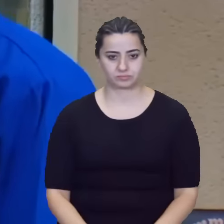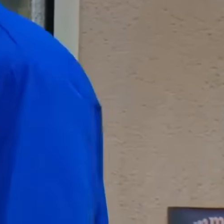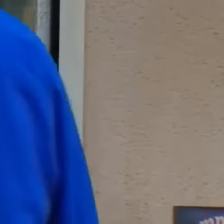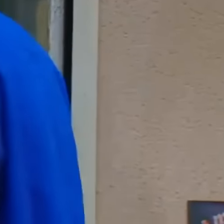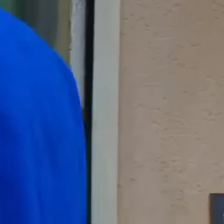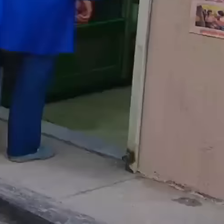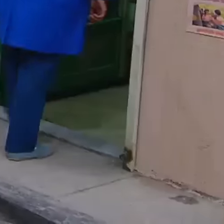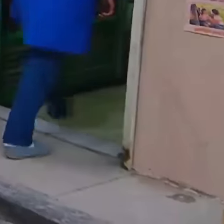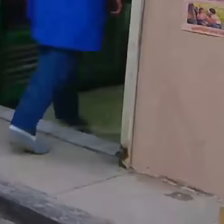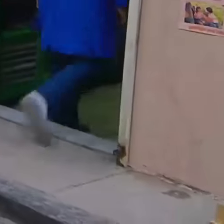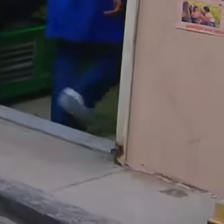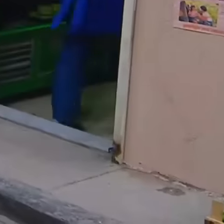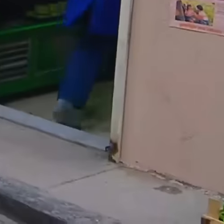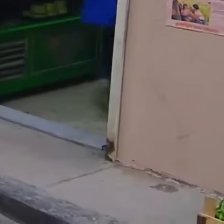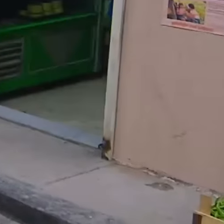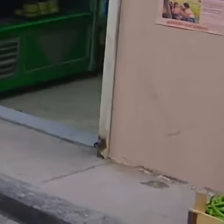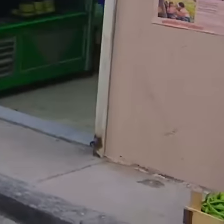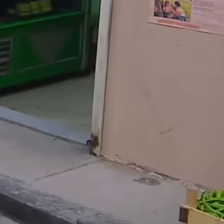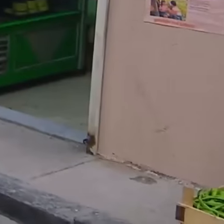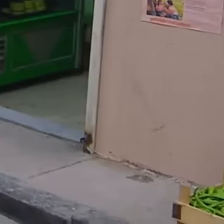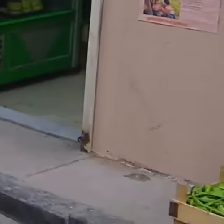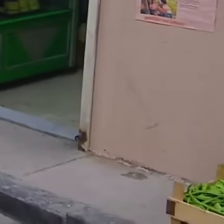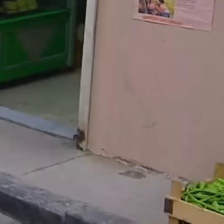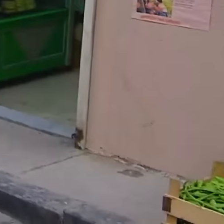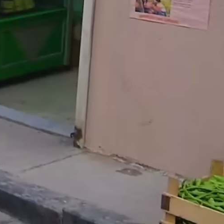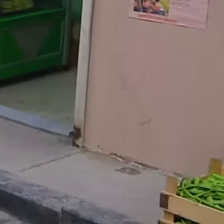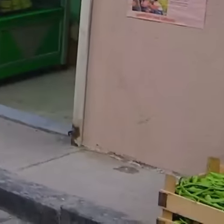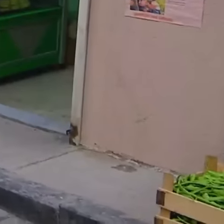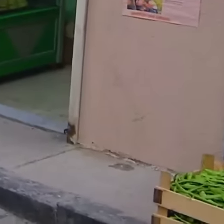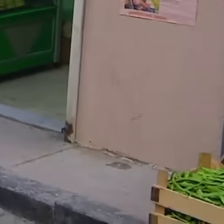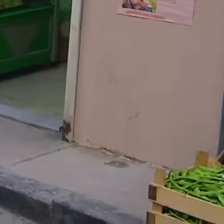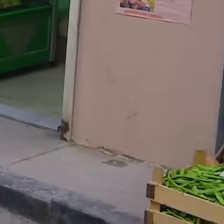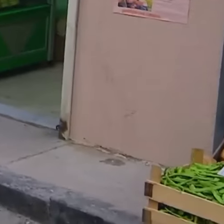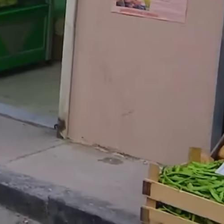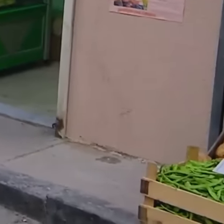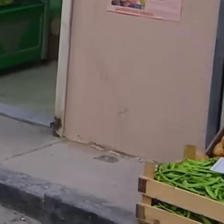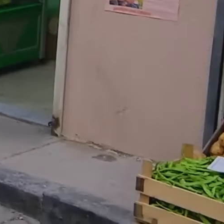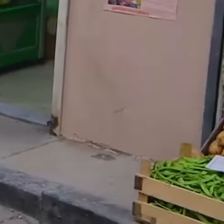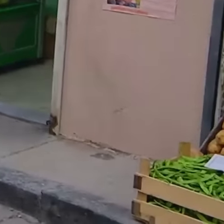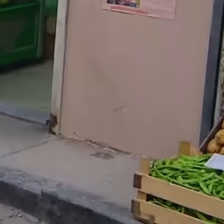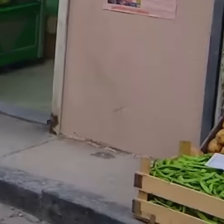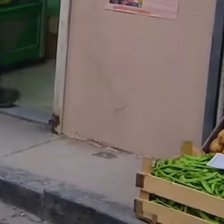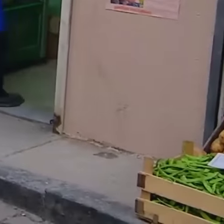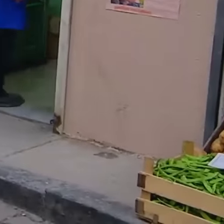Hadi bakalım. İkisi de uzun kollu mavi gömleklerle Güçlü'nün arkasından Mehmet de girdi dükkana.